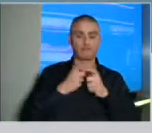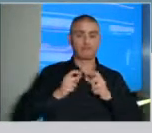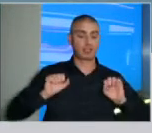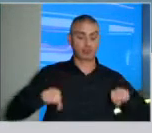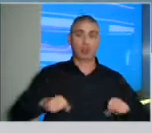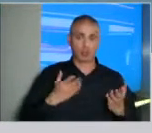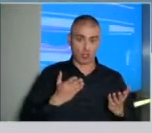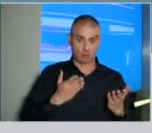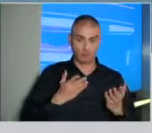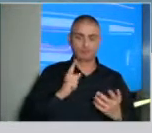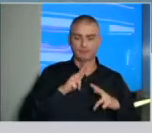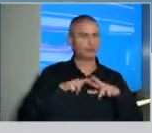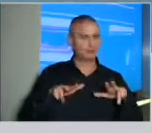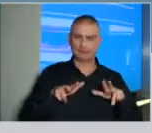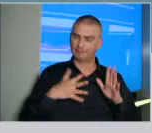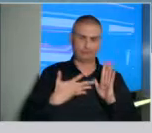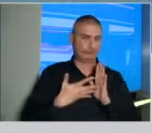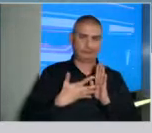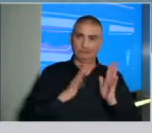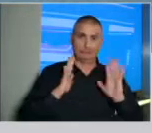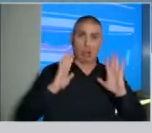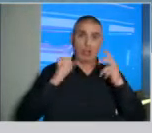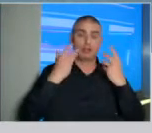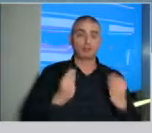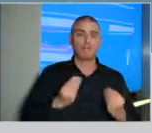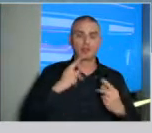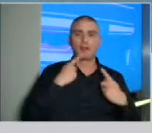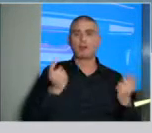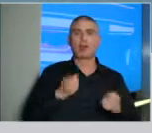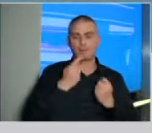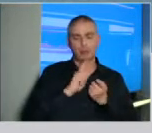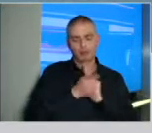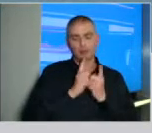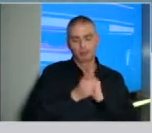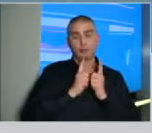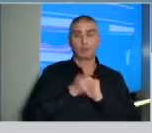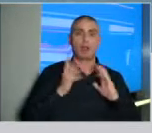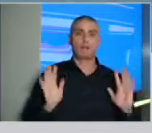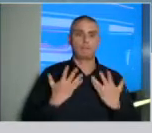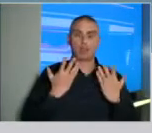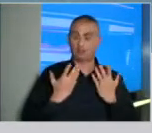שלטון, המצב שלהם בסקרים לא מזהיר, וגם הקמפיינים מתחלפים די מהר.